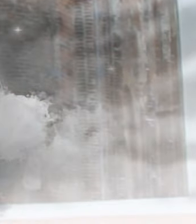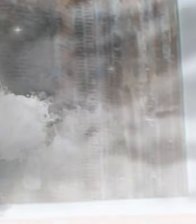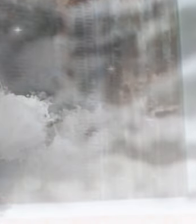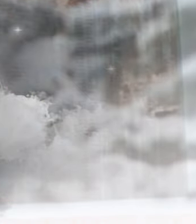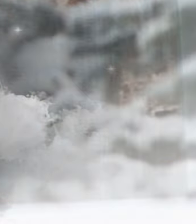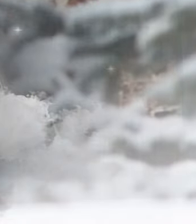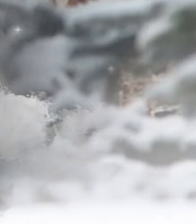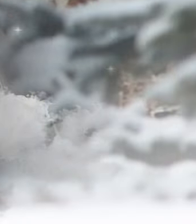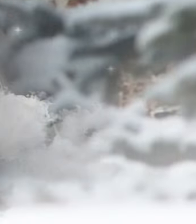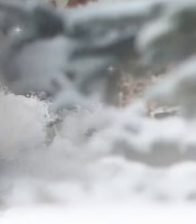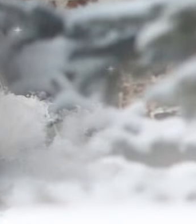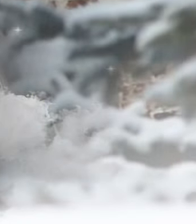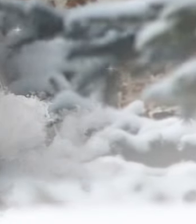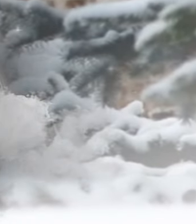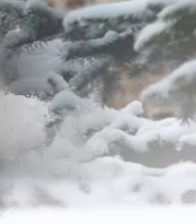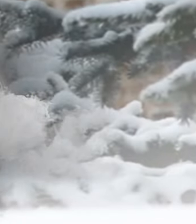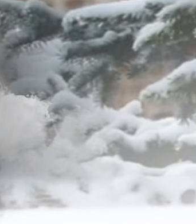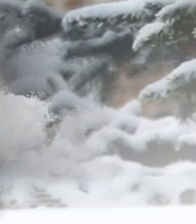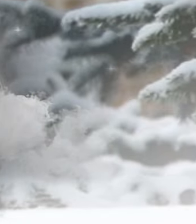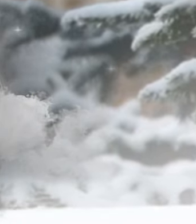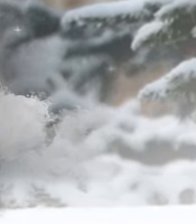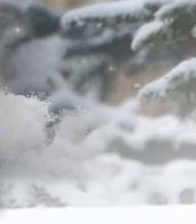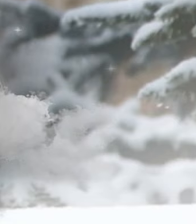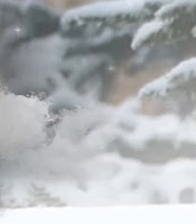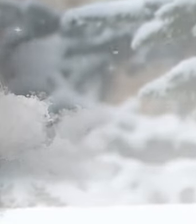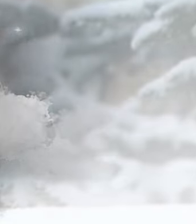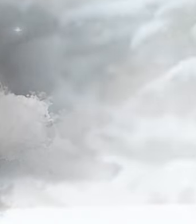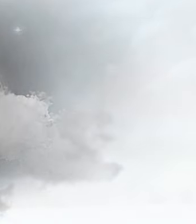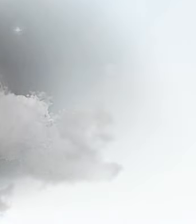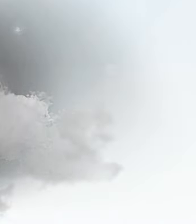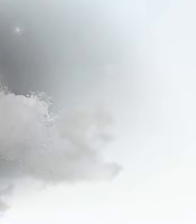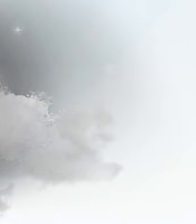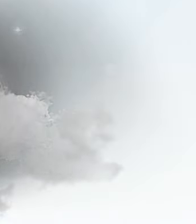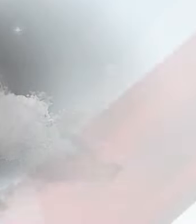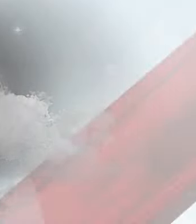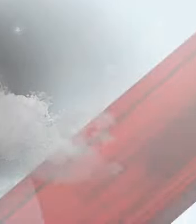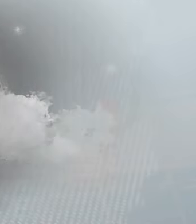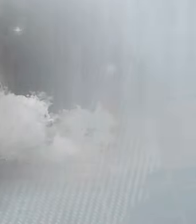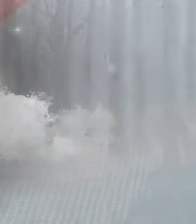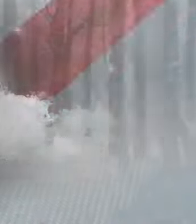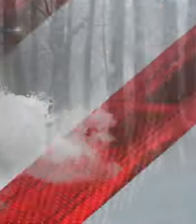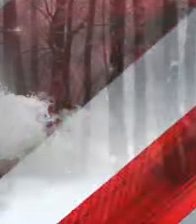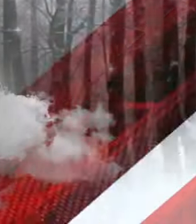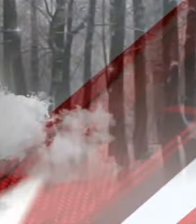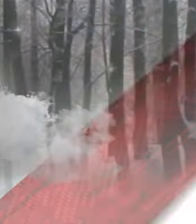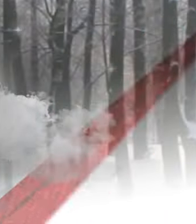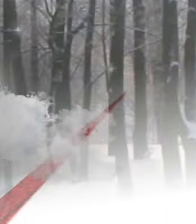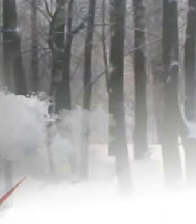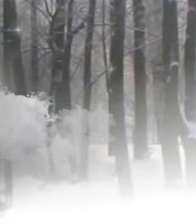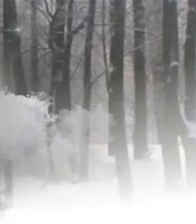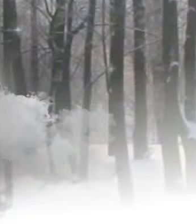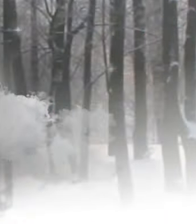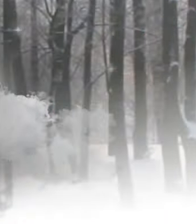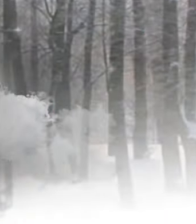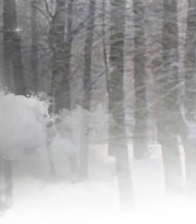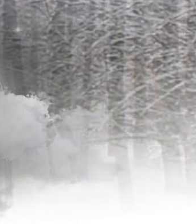По зэльве, слонімя, мастах, щучыня і дзятлаве сіноптіки абяцаюць, каля 0 градуса тяпла, раніццей